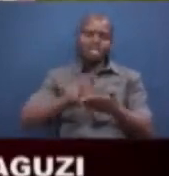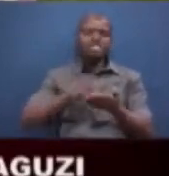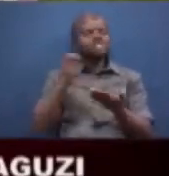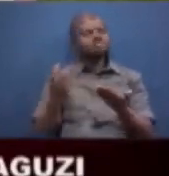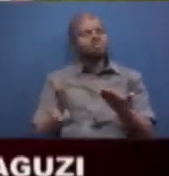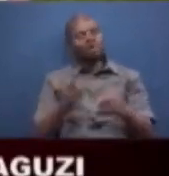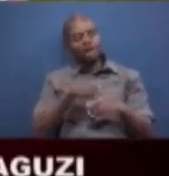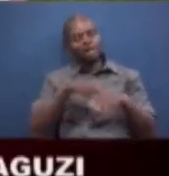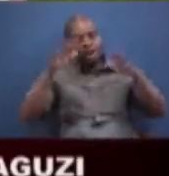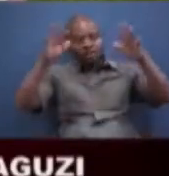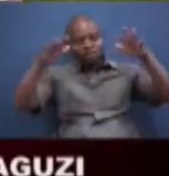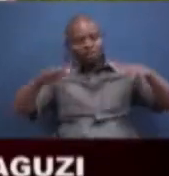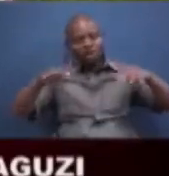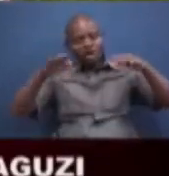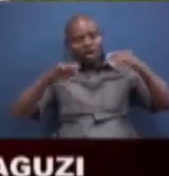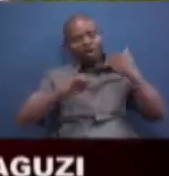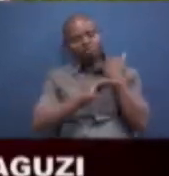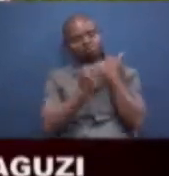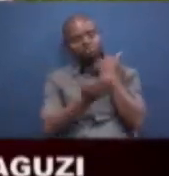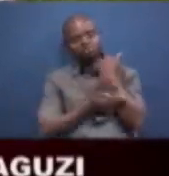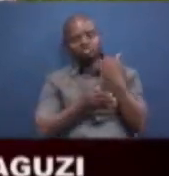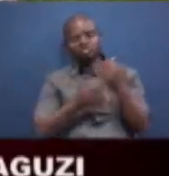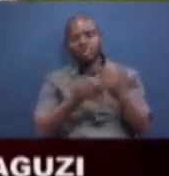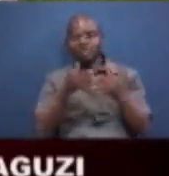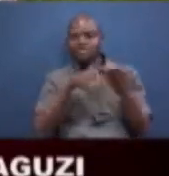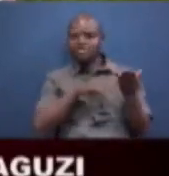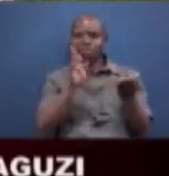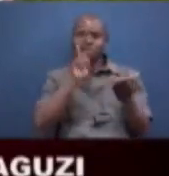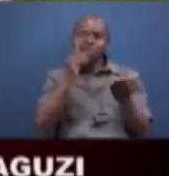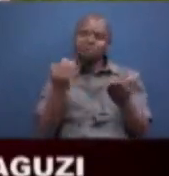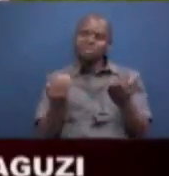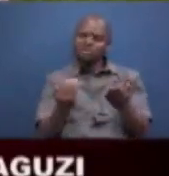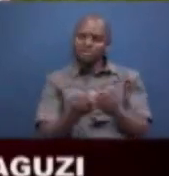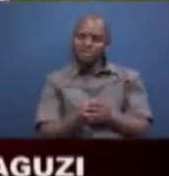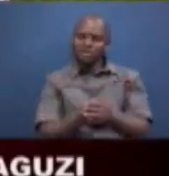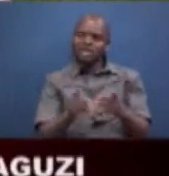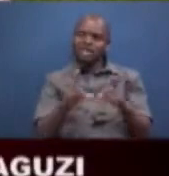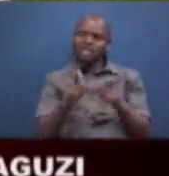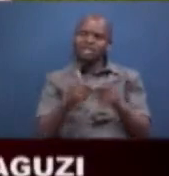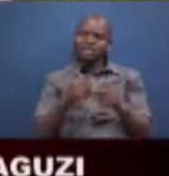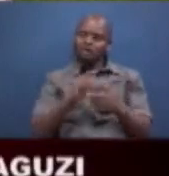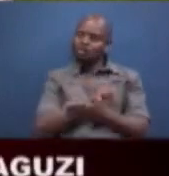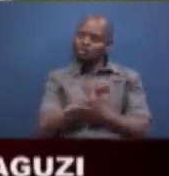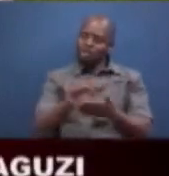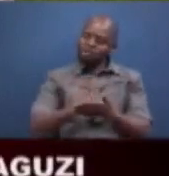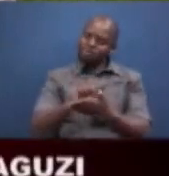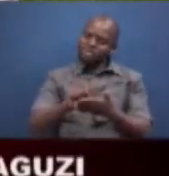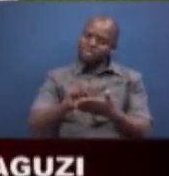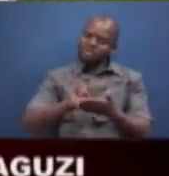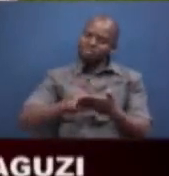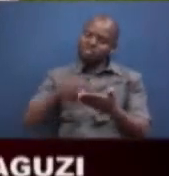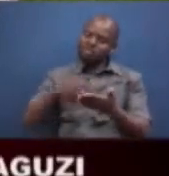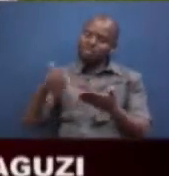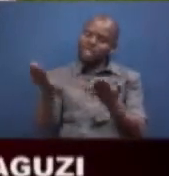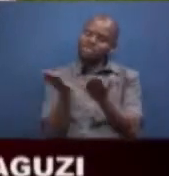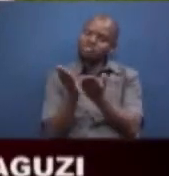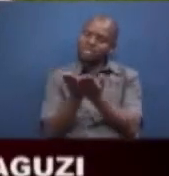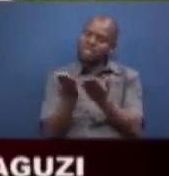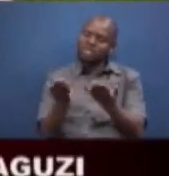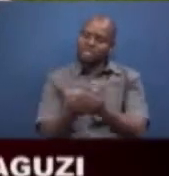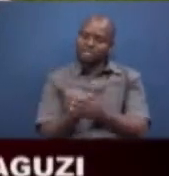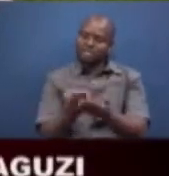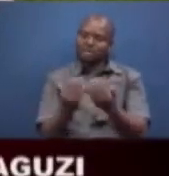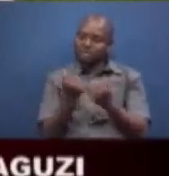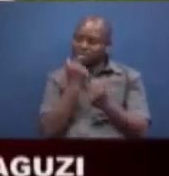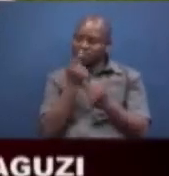kwa wakati wa mvua, hasa wajawazito ambao kulikuwa kuna vifo vya mama na watoto, lakini pia wanafunzi kushindwa kwenda mashule. Wao